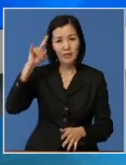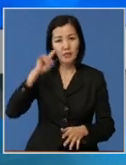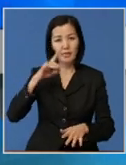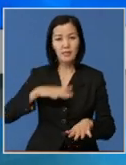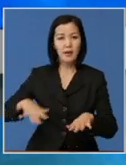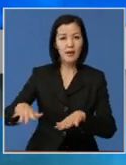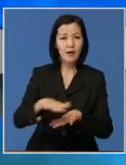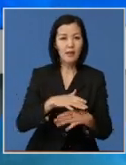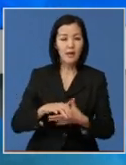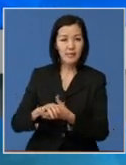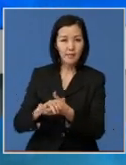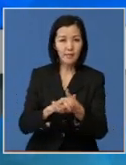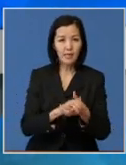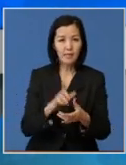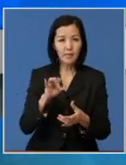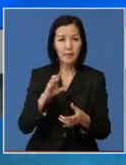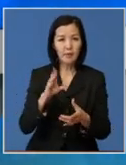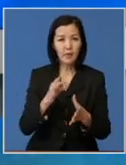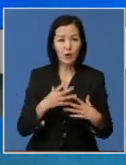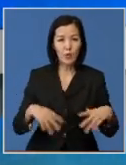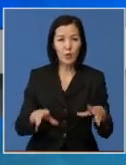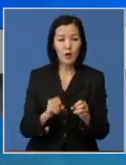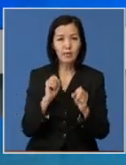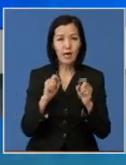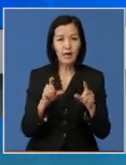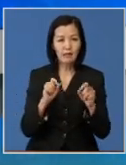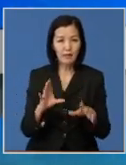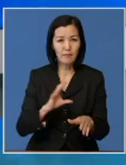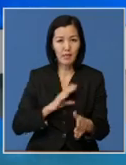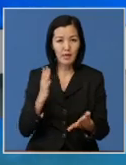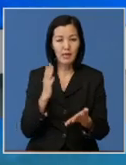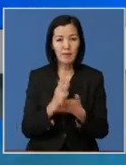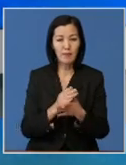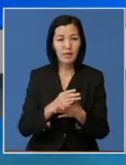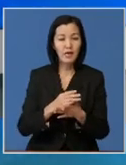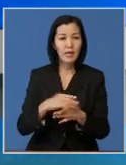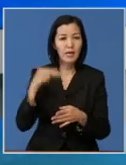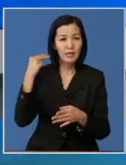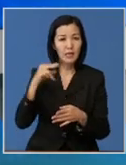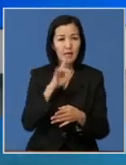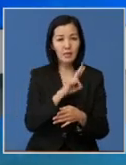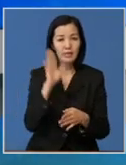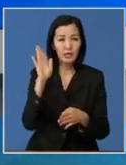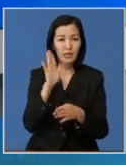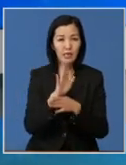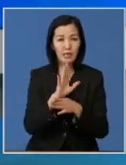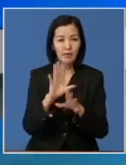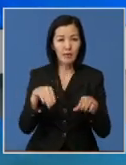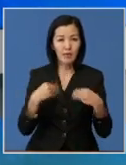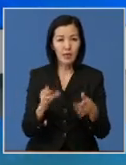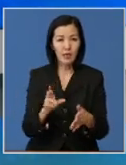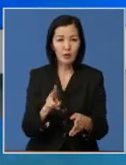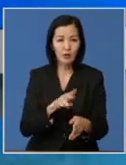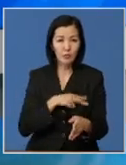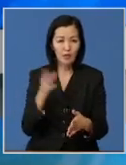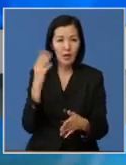Қазақстан халқы ассамблеясының бірлік атты қоғамдық алтын медалі бар. Тікелей елбасының жарлығымен берілетін төсбелгі бүгін Алматы облысының әкімі